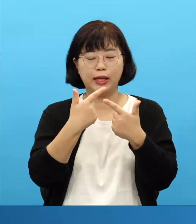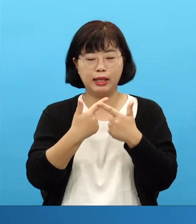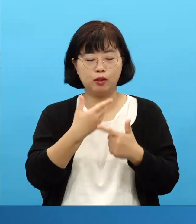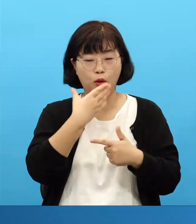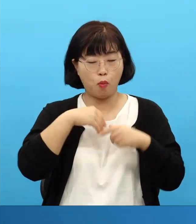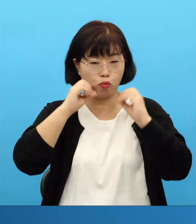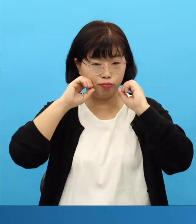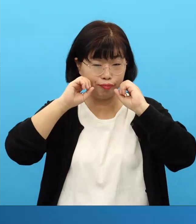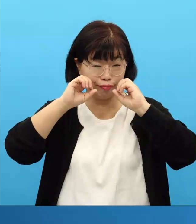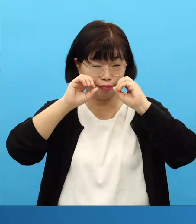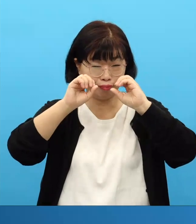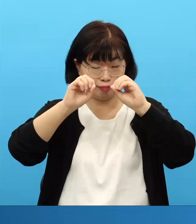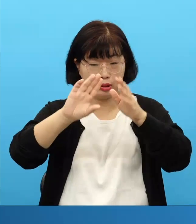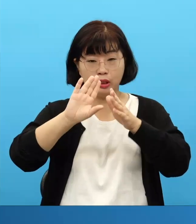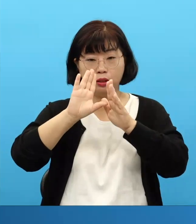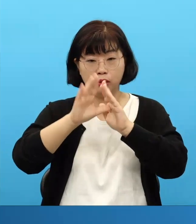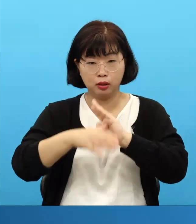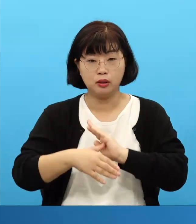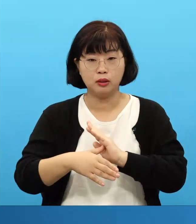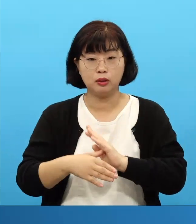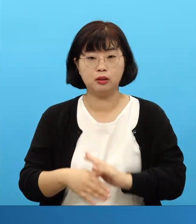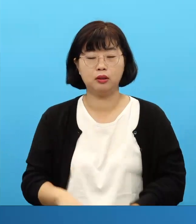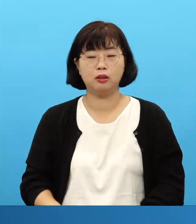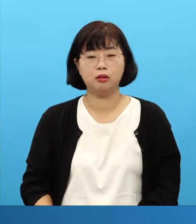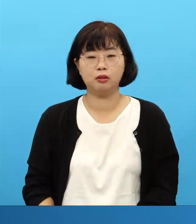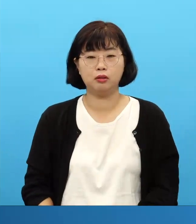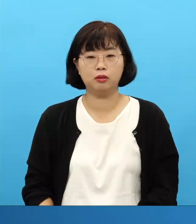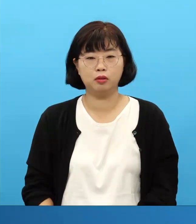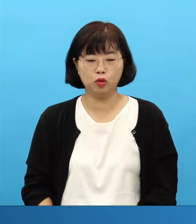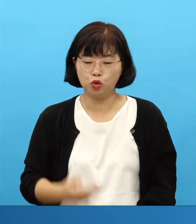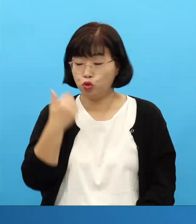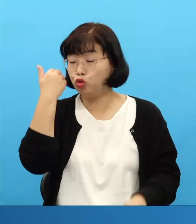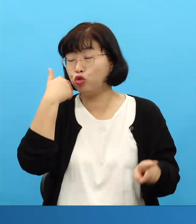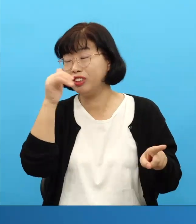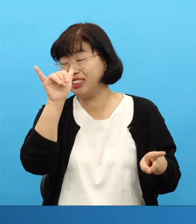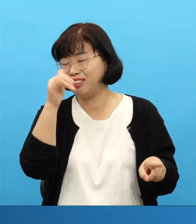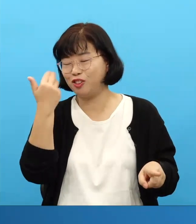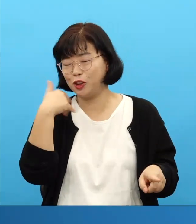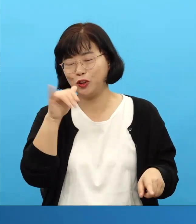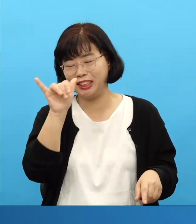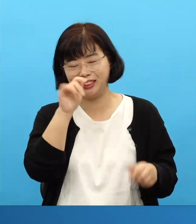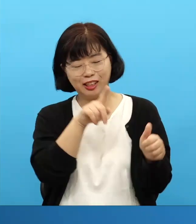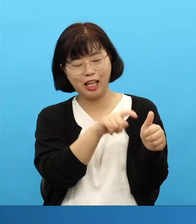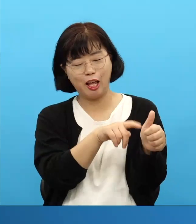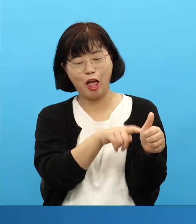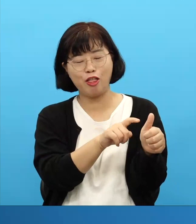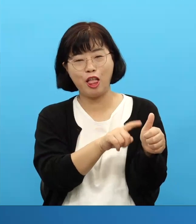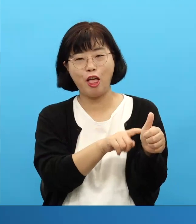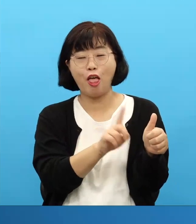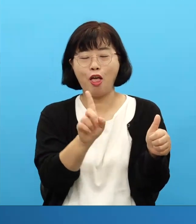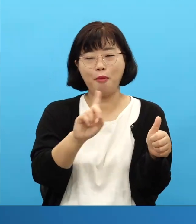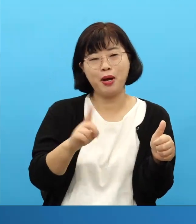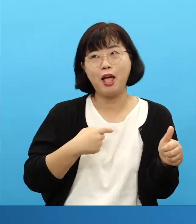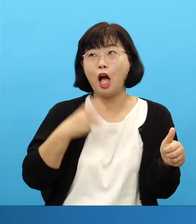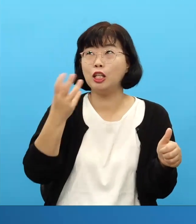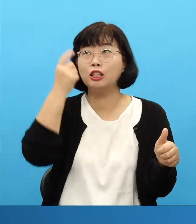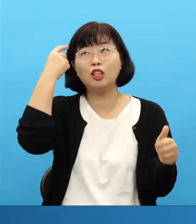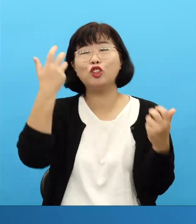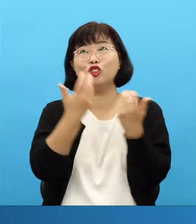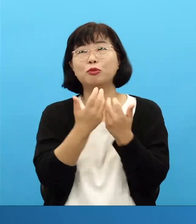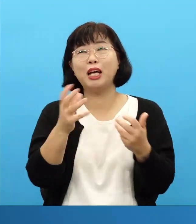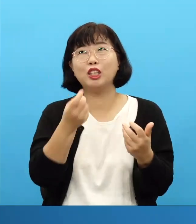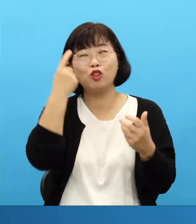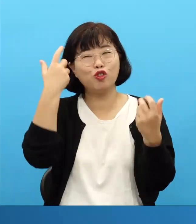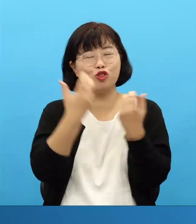이 사람이 주제가 성령 충만이야 이 사람은. At the very beginning of this ministry in Busan, this one person, his one cry